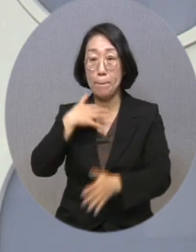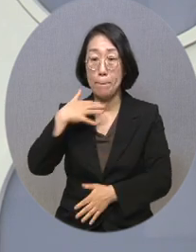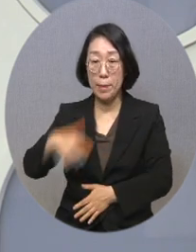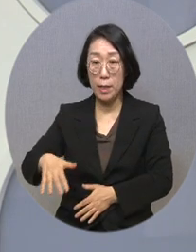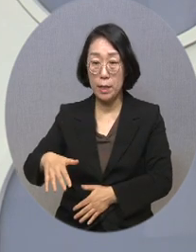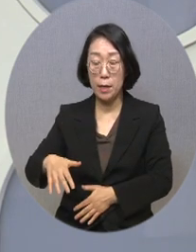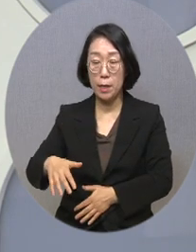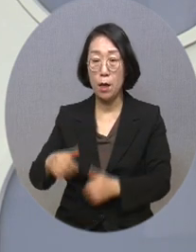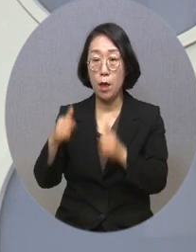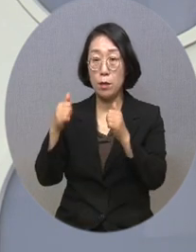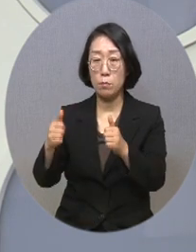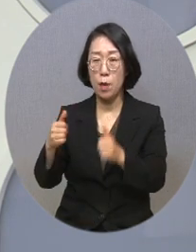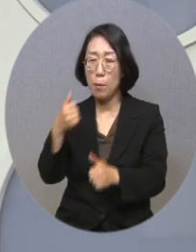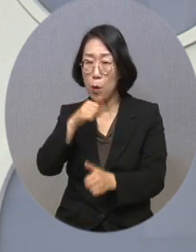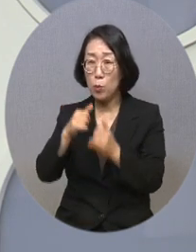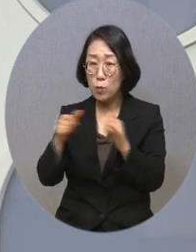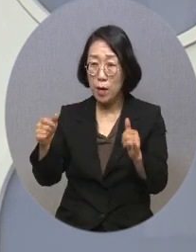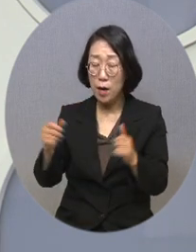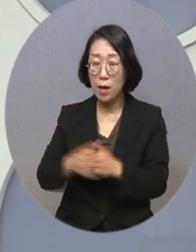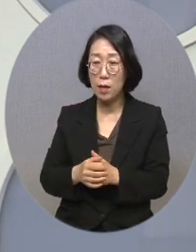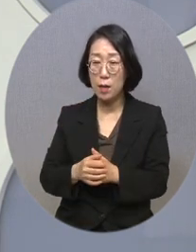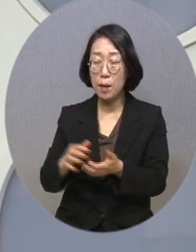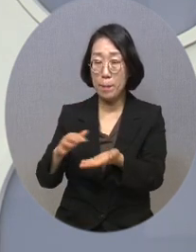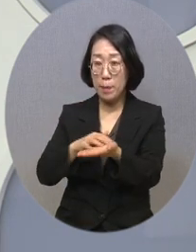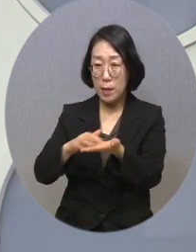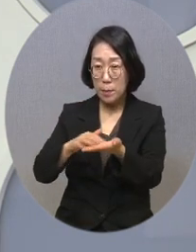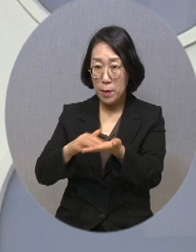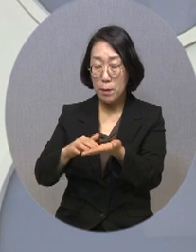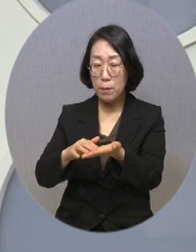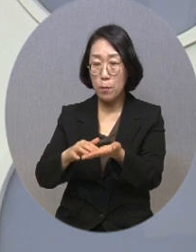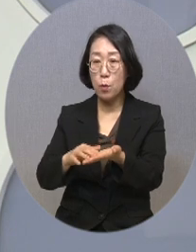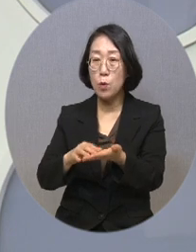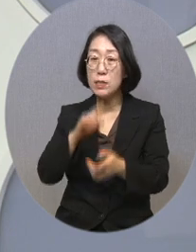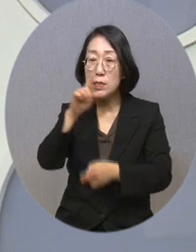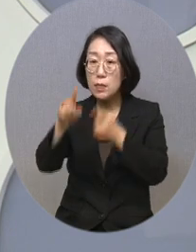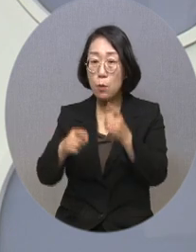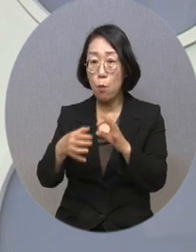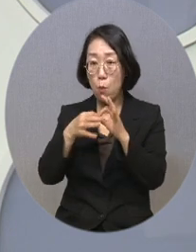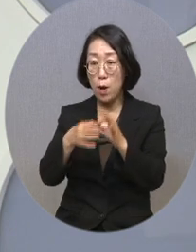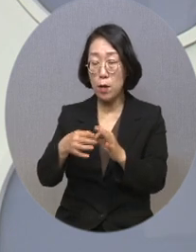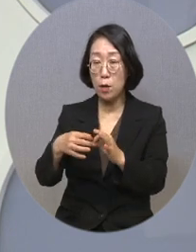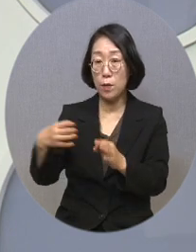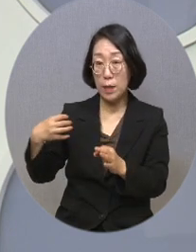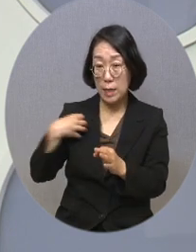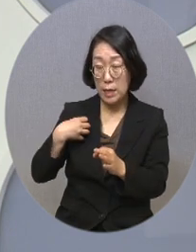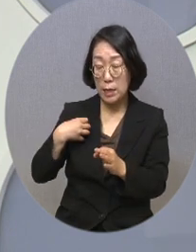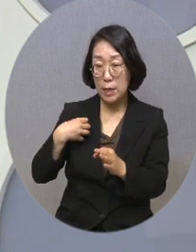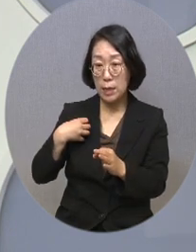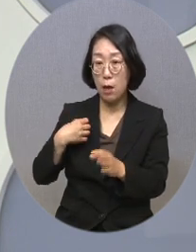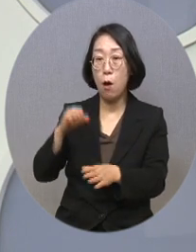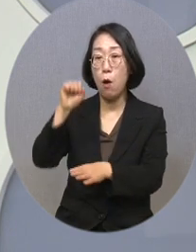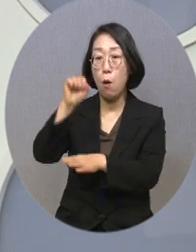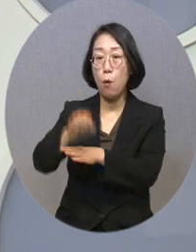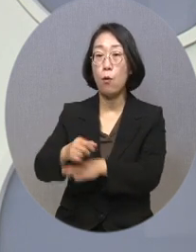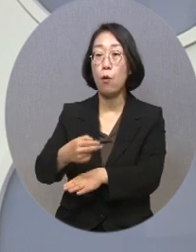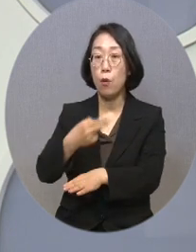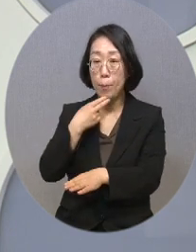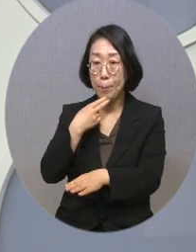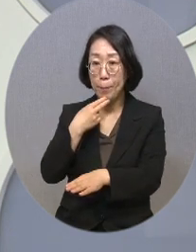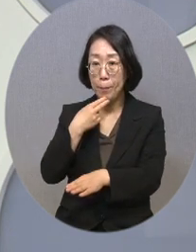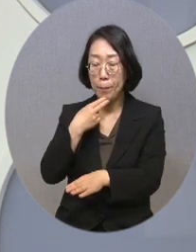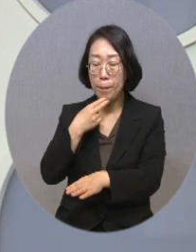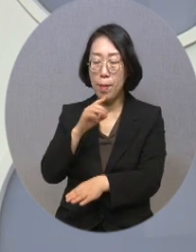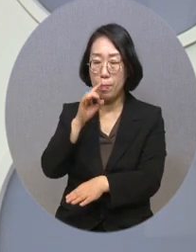순수 회계 업무인 회계장부 작성과 성실신고 확인 업무를 이렇게 그 허용하지 않은 이 부분들이 가장